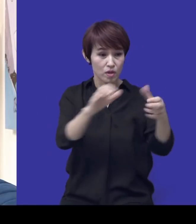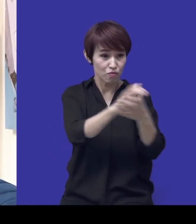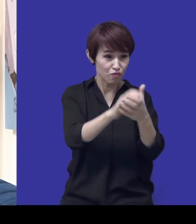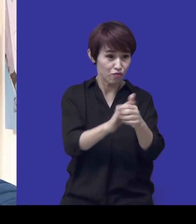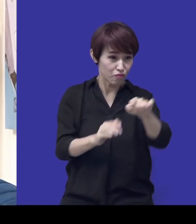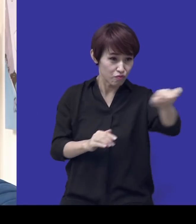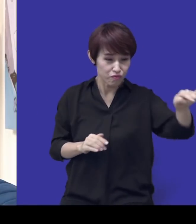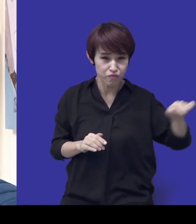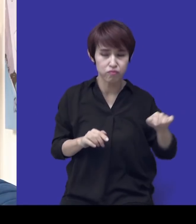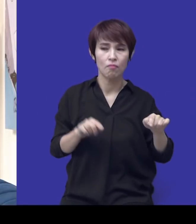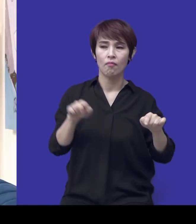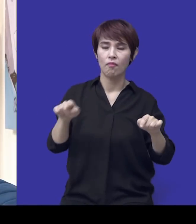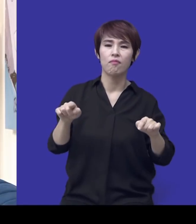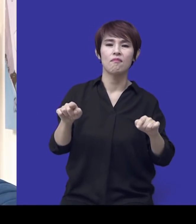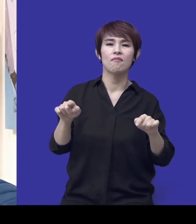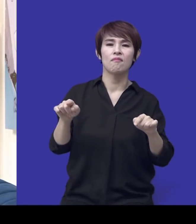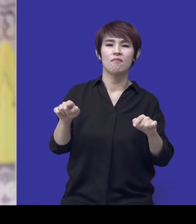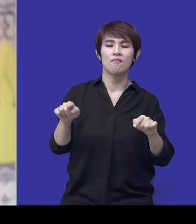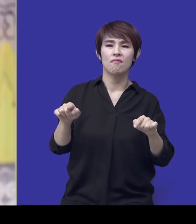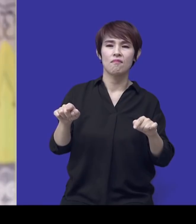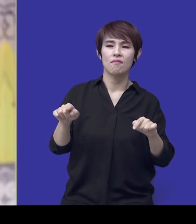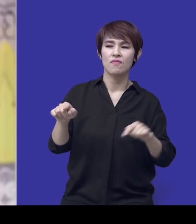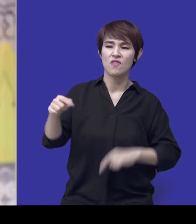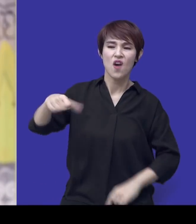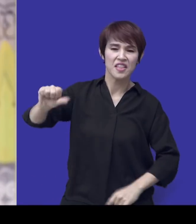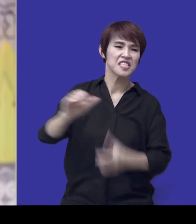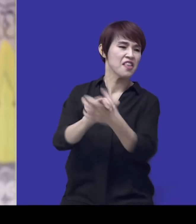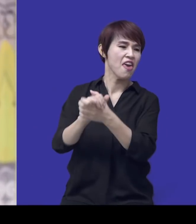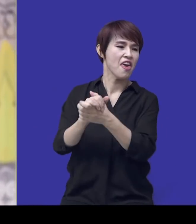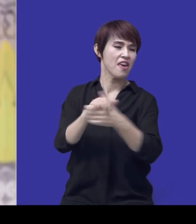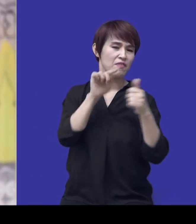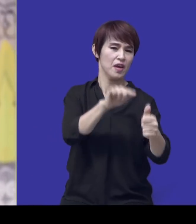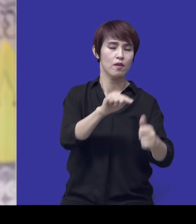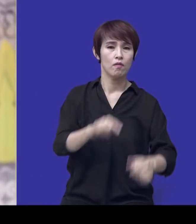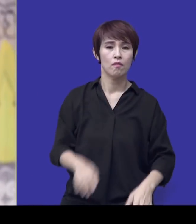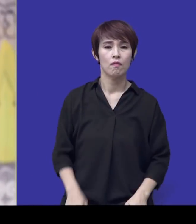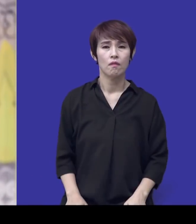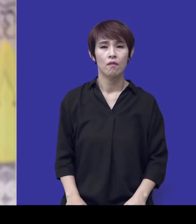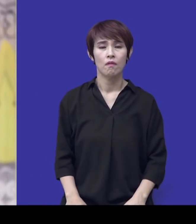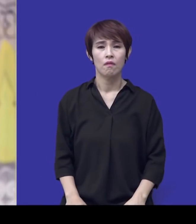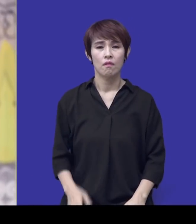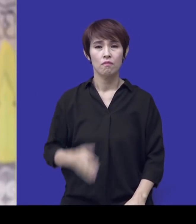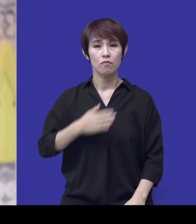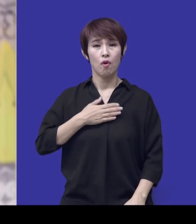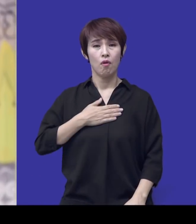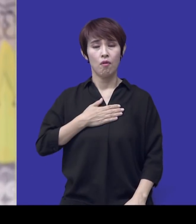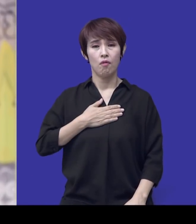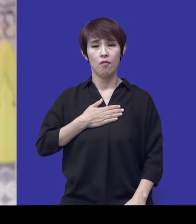자신으로 인정을 받지 못하고 예. 약간 아버지의 그늘에